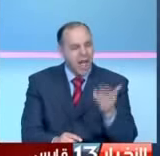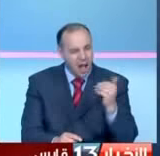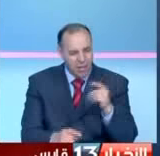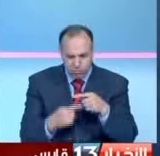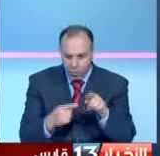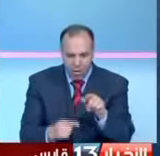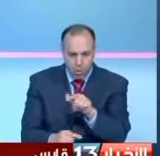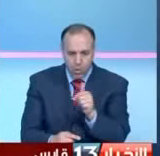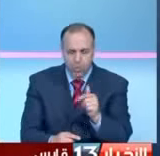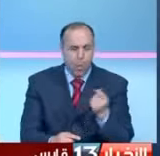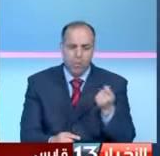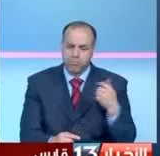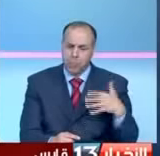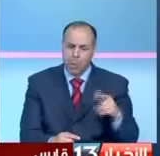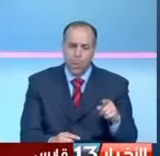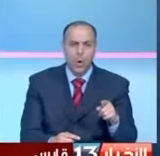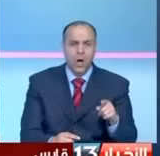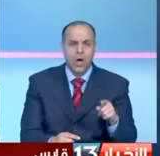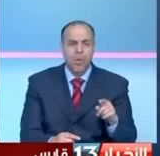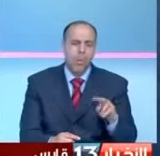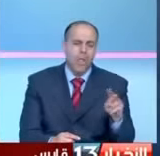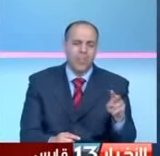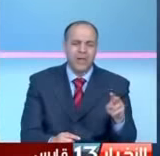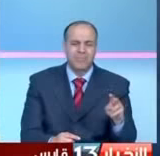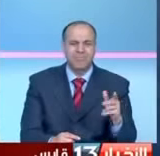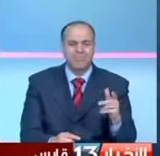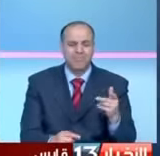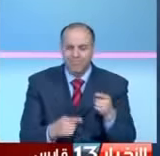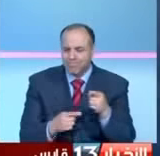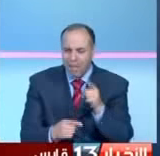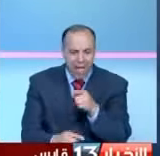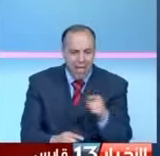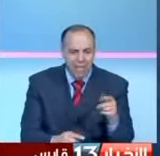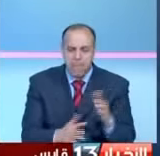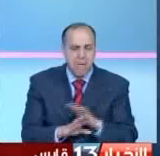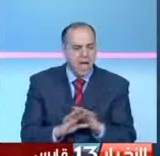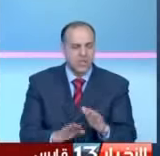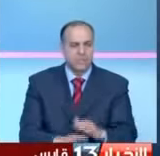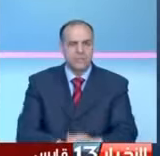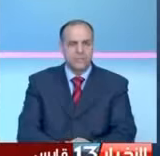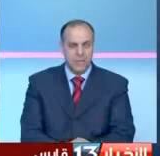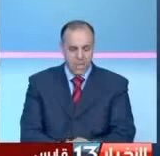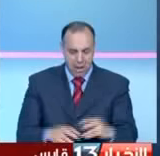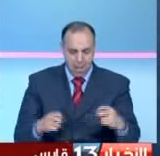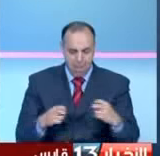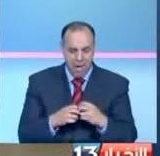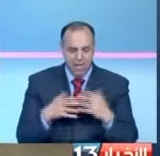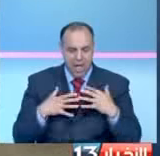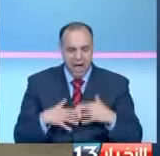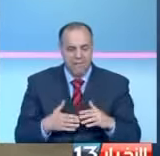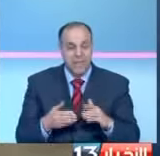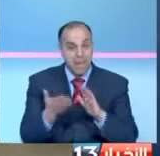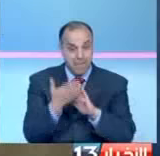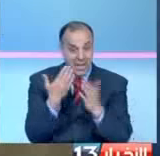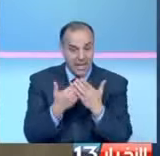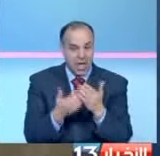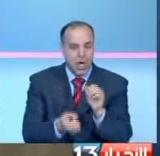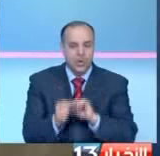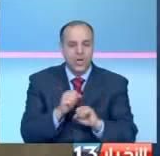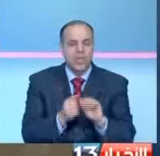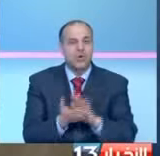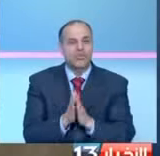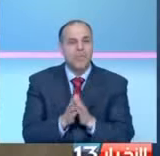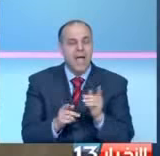وكان موجود اكثر، توا غلا وما عادش فما شواء، ما عادش تلقى موجود في كل بقعه. معرض حرفتي بيدي تنظمه